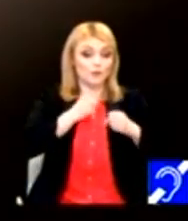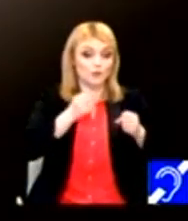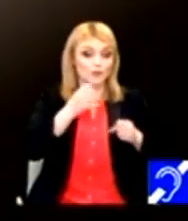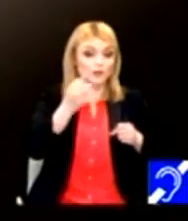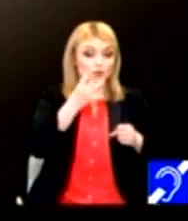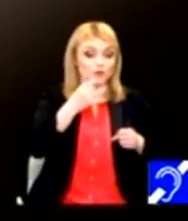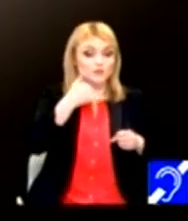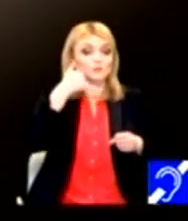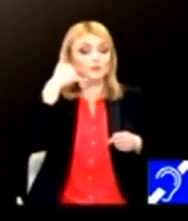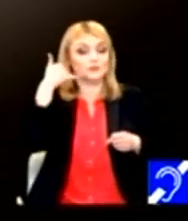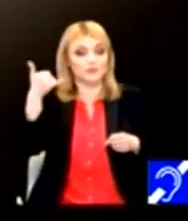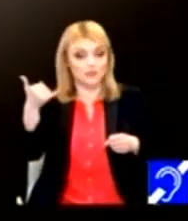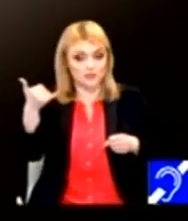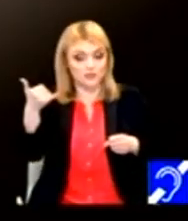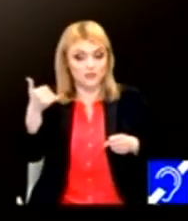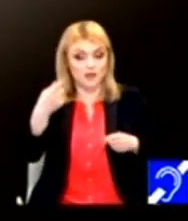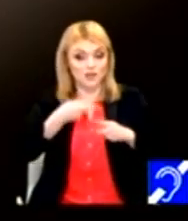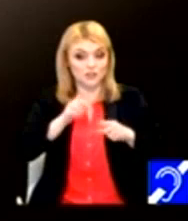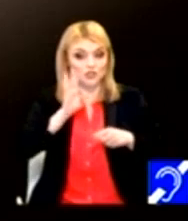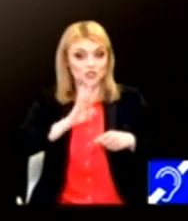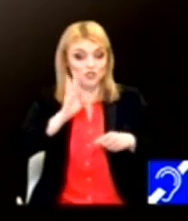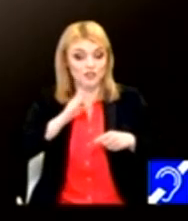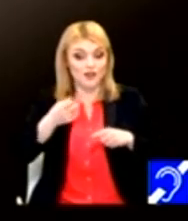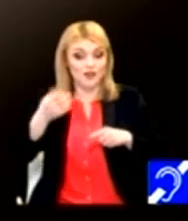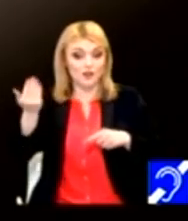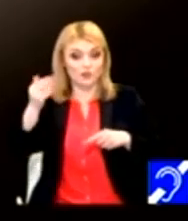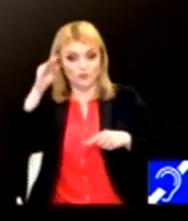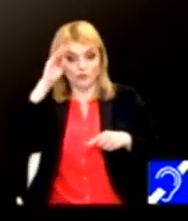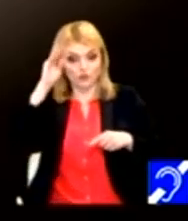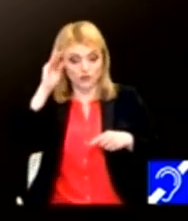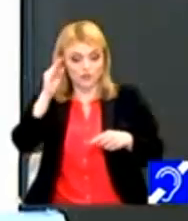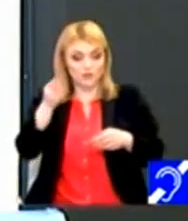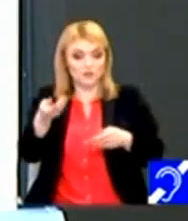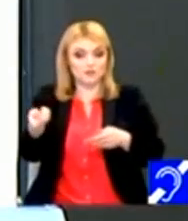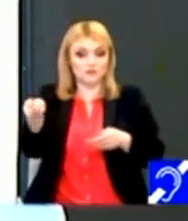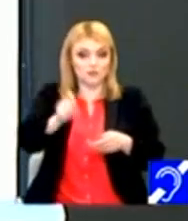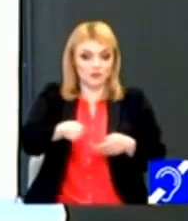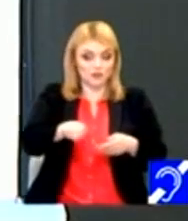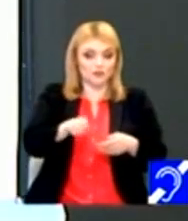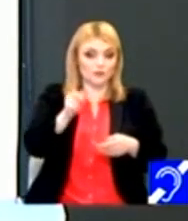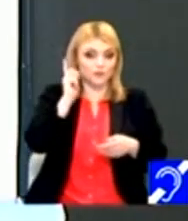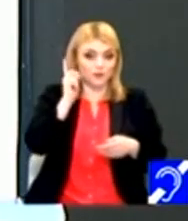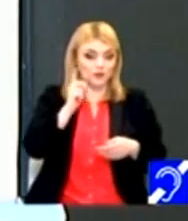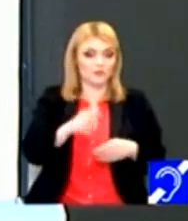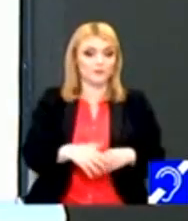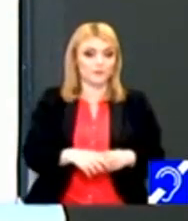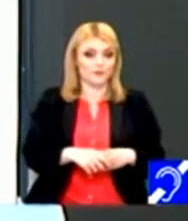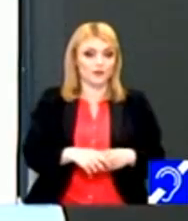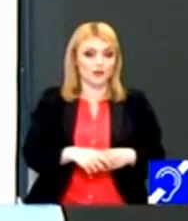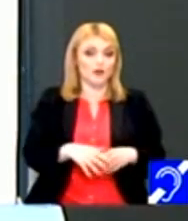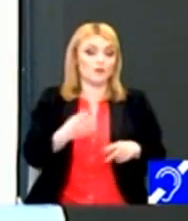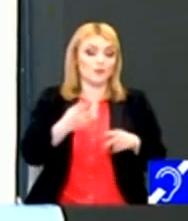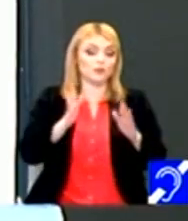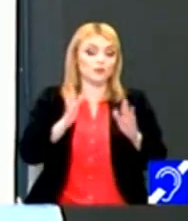Republica Moldova va beneficia de 87 de milioane de euro pe termen imediat și scurt din partea Uniunii Europene ca ajutor în lupta cu pandemia